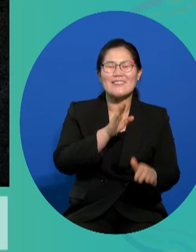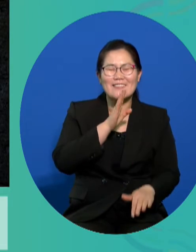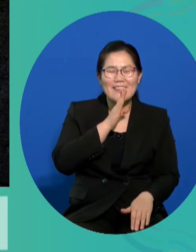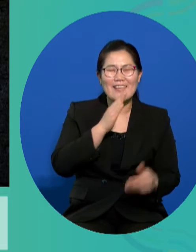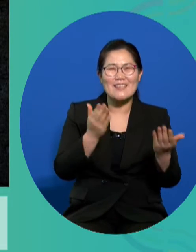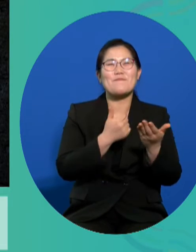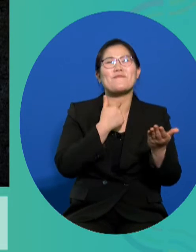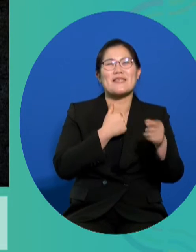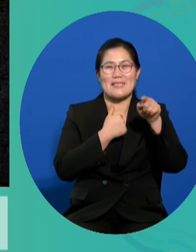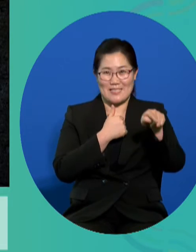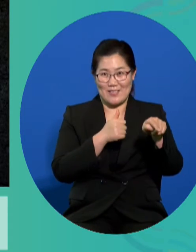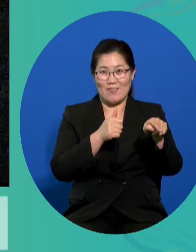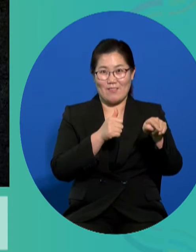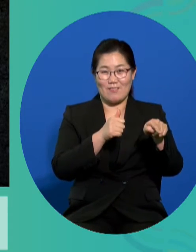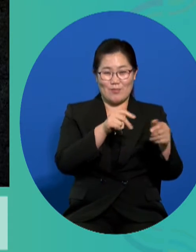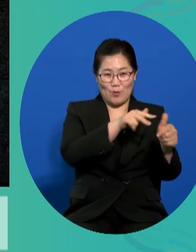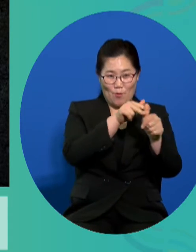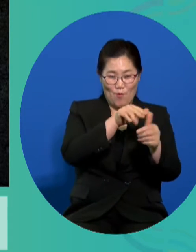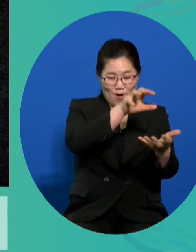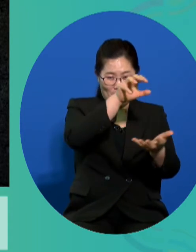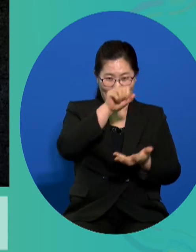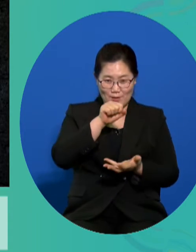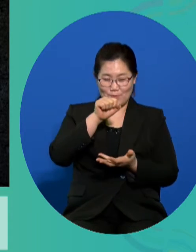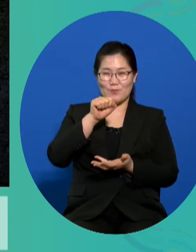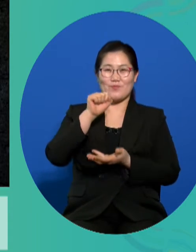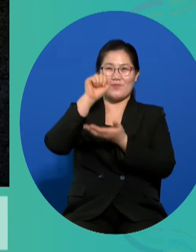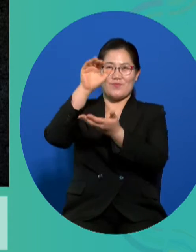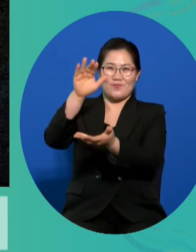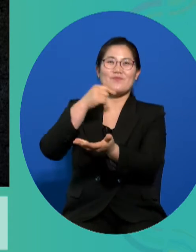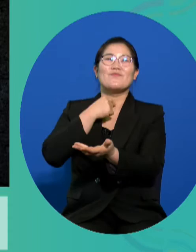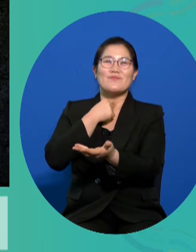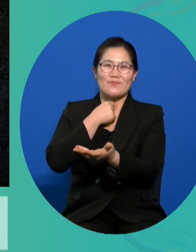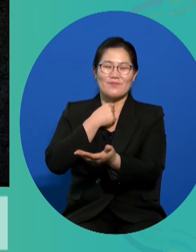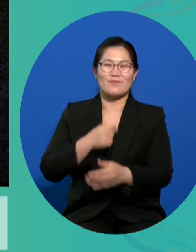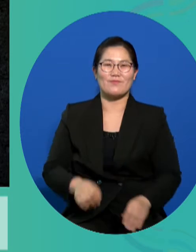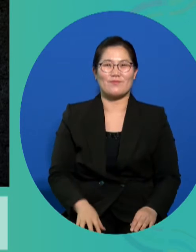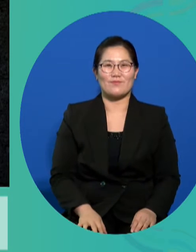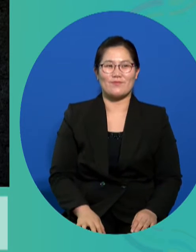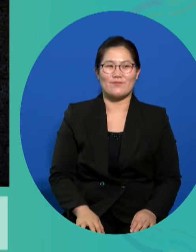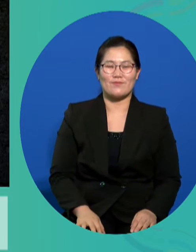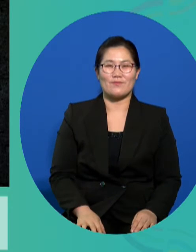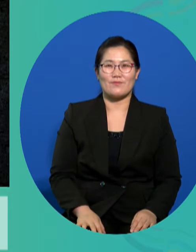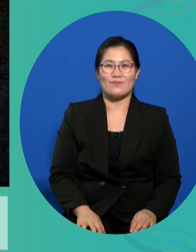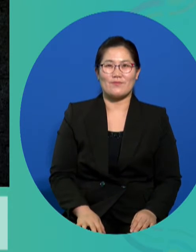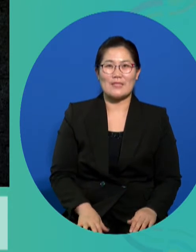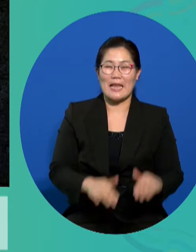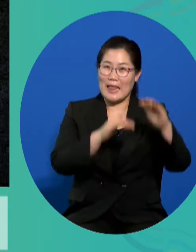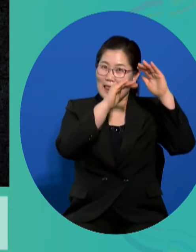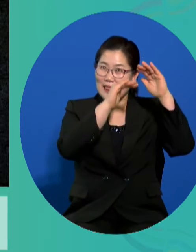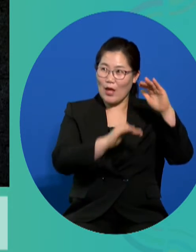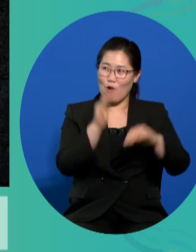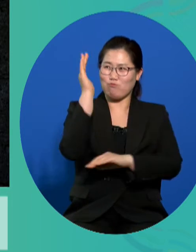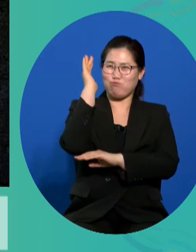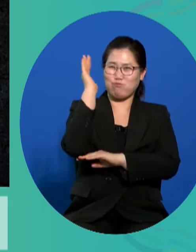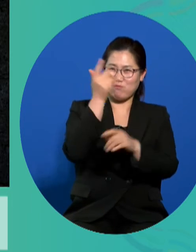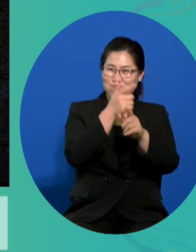데이터를 중심으로 해서 한번 소개를 하고자 합니다. 물론 이 내용들이 다